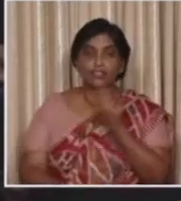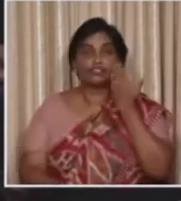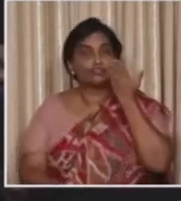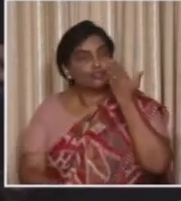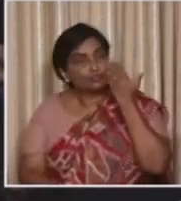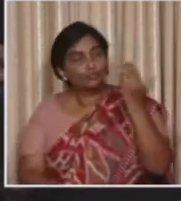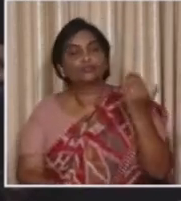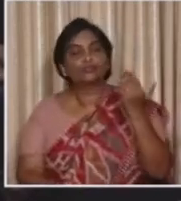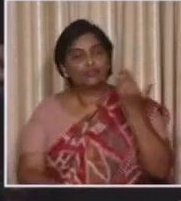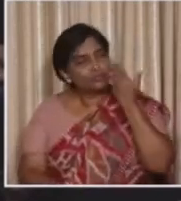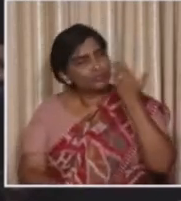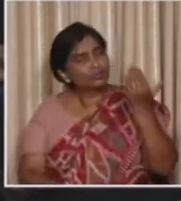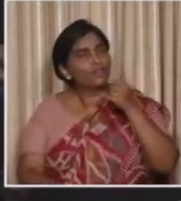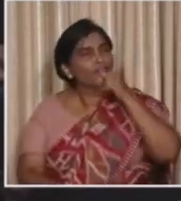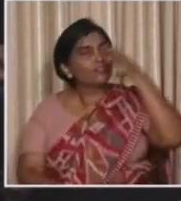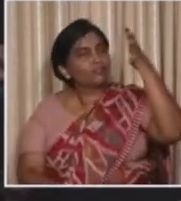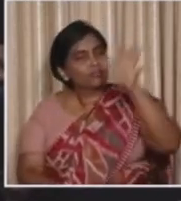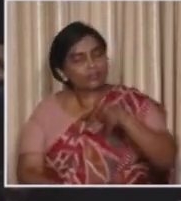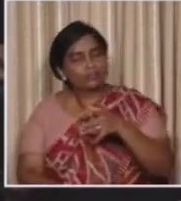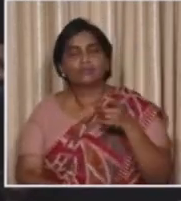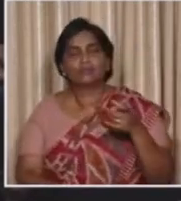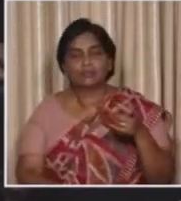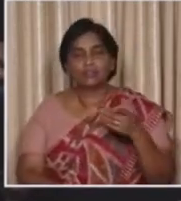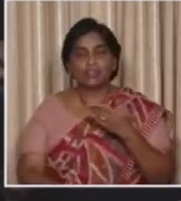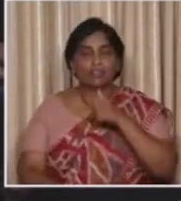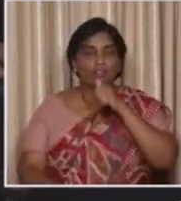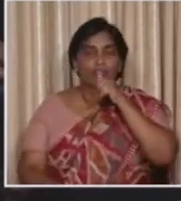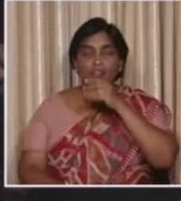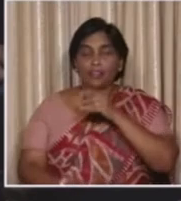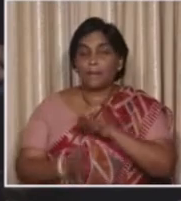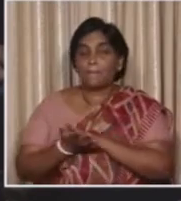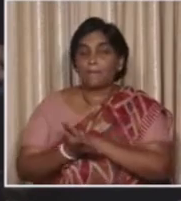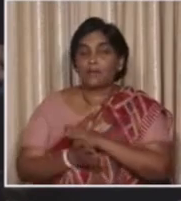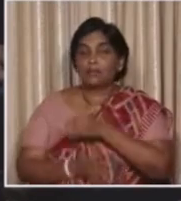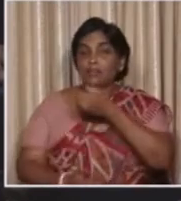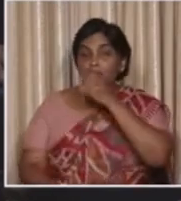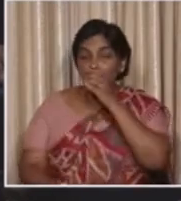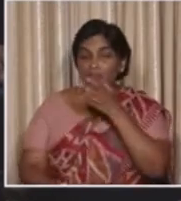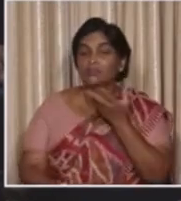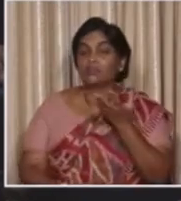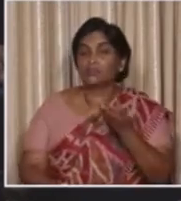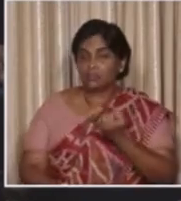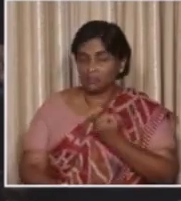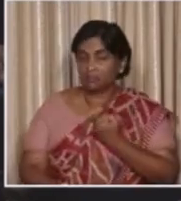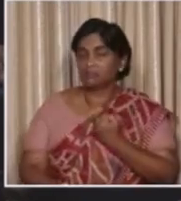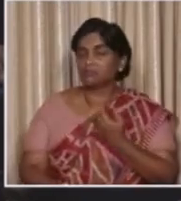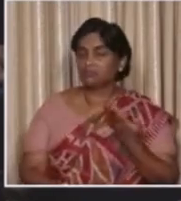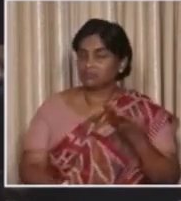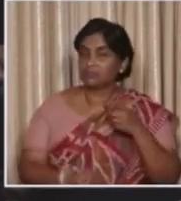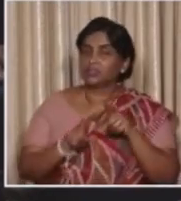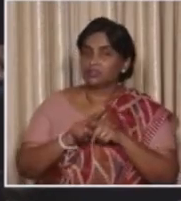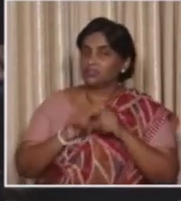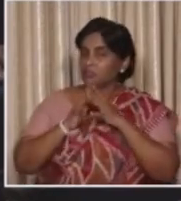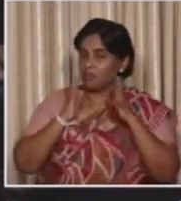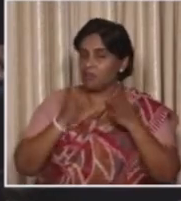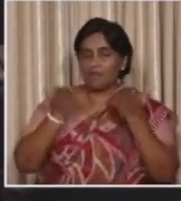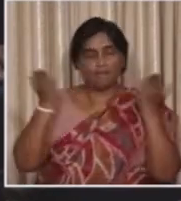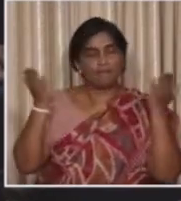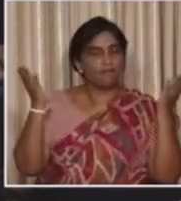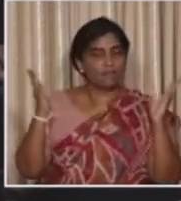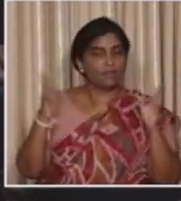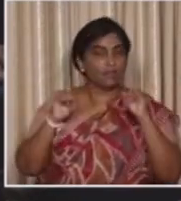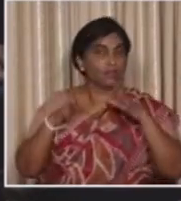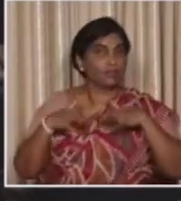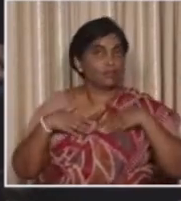ඒ ජනතාව එහෙම තියෙද්දිත් එයට බොන්න වතුර ටික පිරිසිදු පානීය වතුර ටික ලබා දීලා නැති තත්ත්වයක් බොහෝ තැන්වල තියෙනවා.